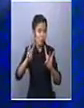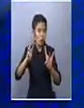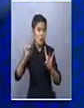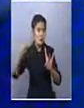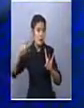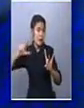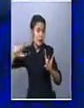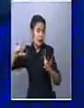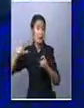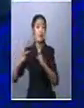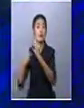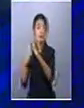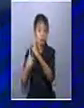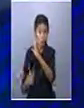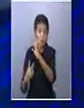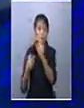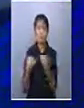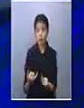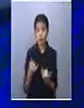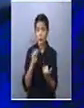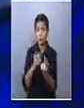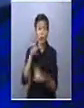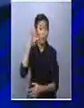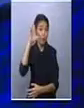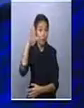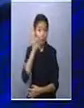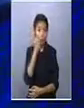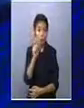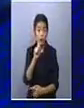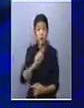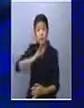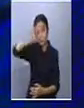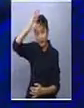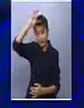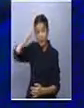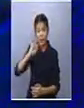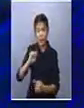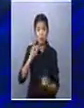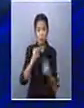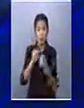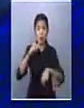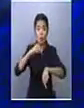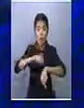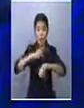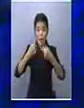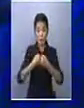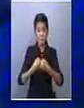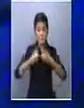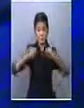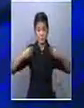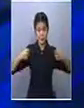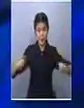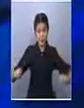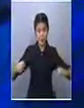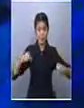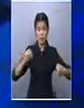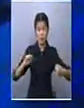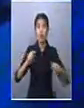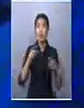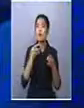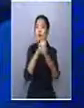กรณีนึงที่อาจจะต้องติดตามกันต่อเนื่องก็คือวันพรุ่งนี้ทางด้านของกรีซเองนั้นได้ขยายระยะเวลา Capital Control หรือว่าการควบคุ